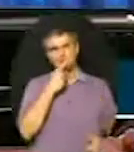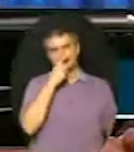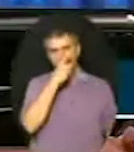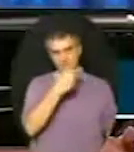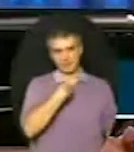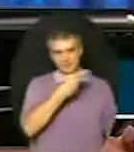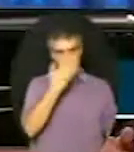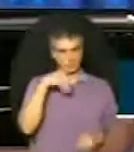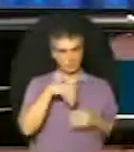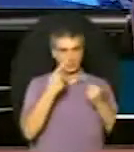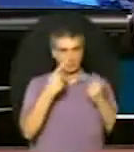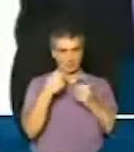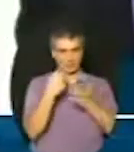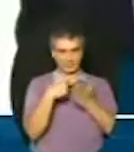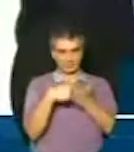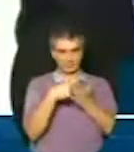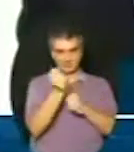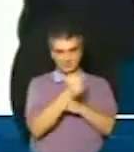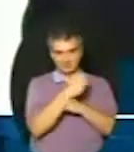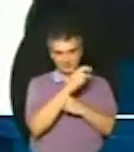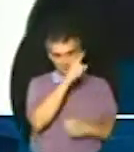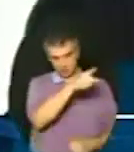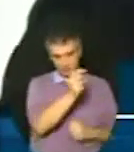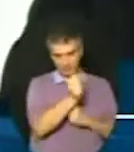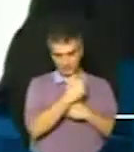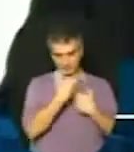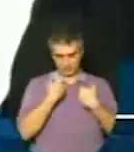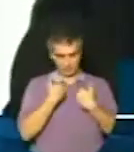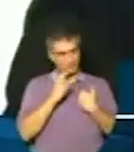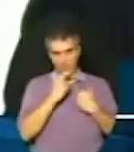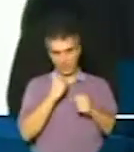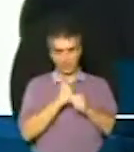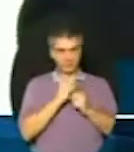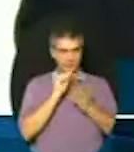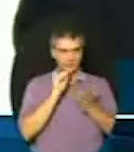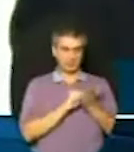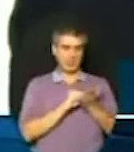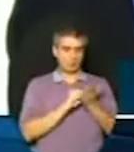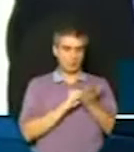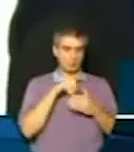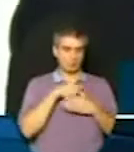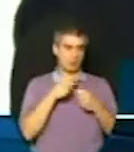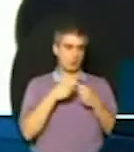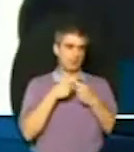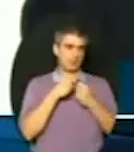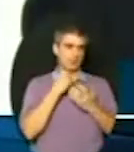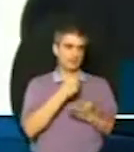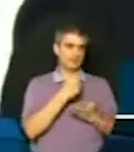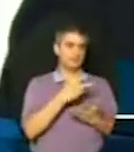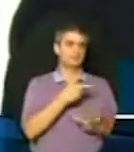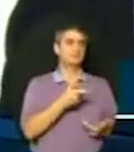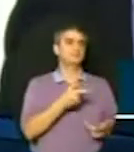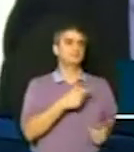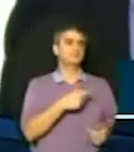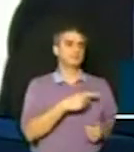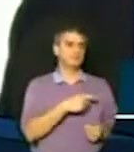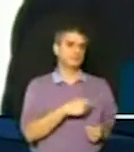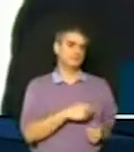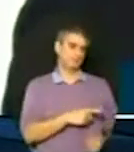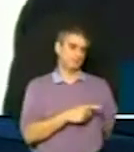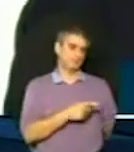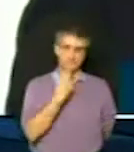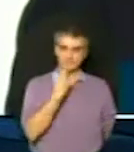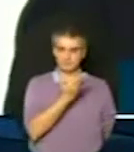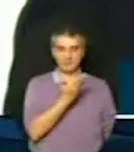בוועדת הכספים, זלזלו בך וזלזלו בי שלא שמו את זה בגוף התקציבניקים. היו שמים את זה בפנים, לגבי